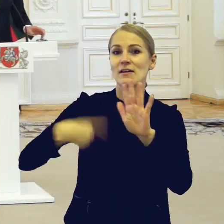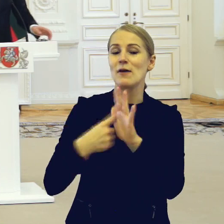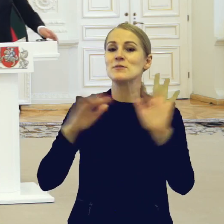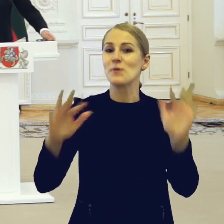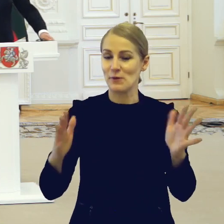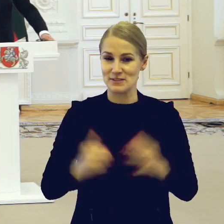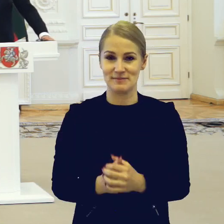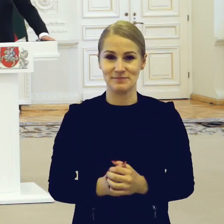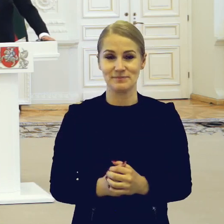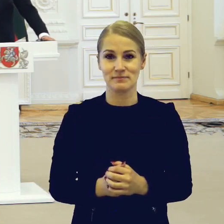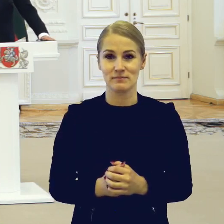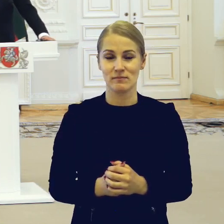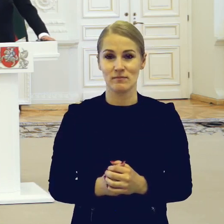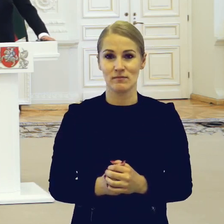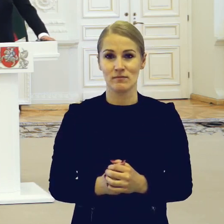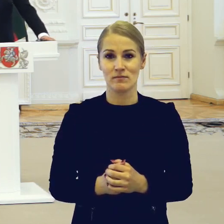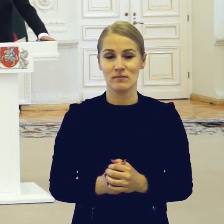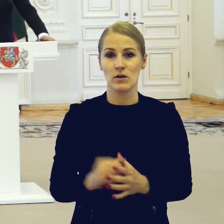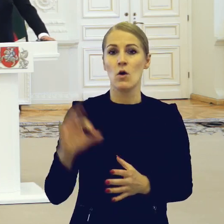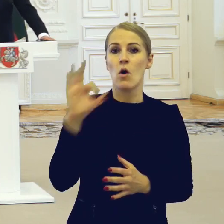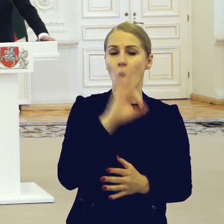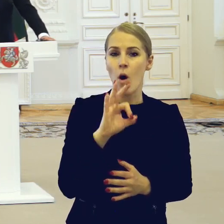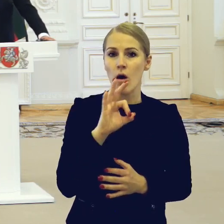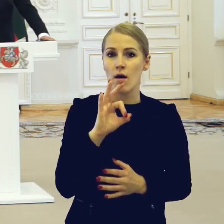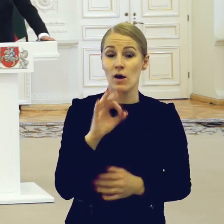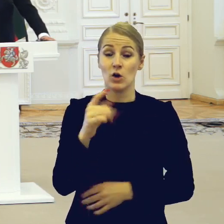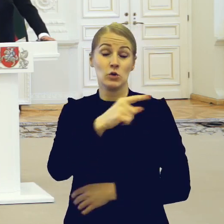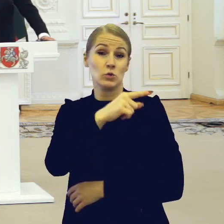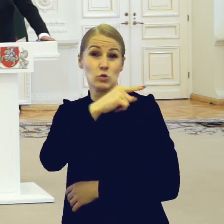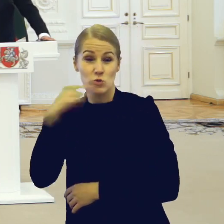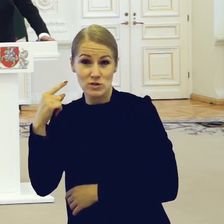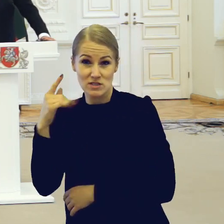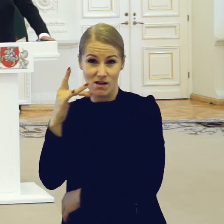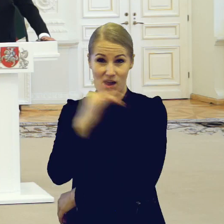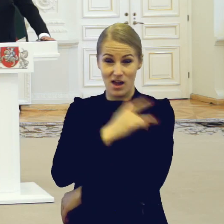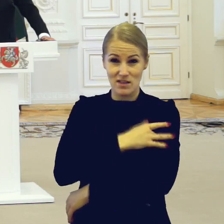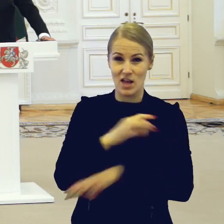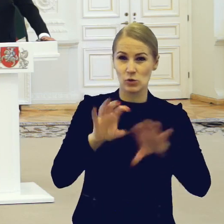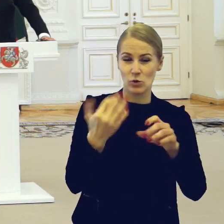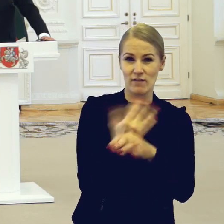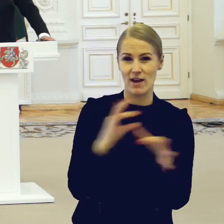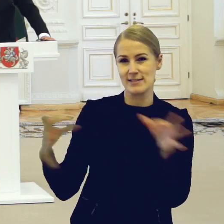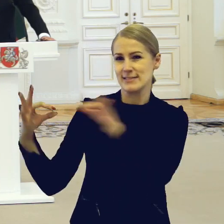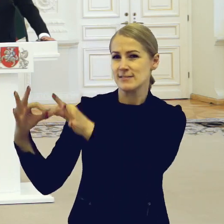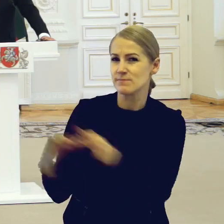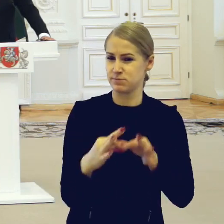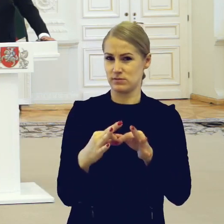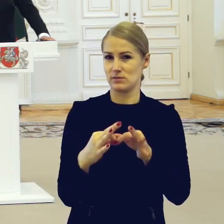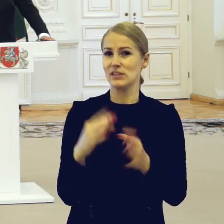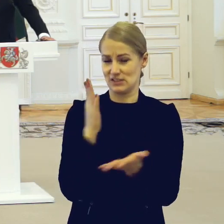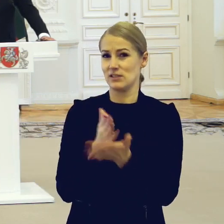Rutė. Dėl mūsų priklausomybės nuo Rusijos energijos Europos Sąjungoje.